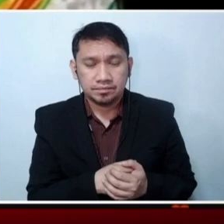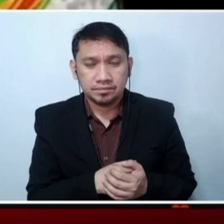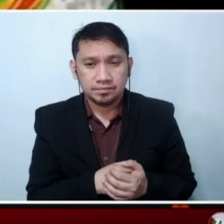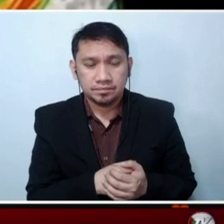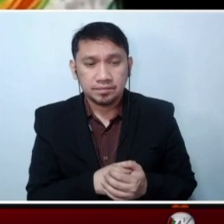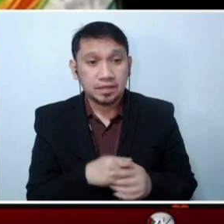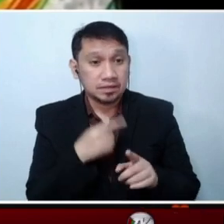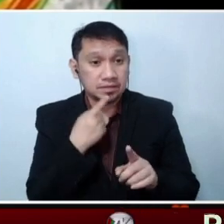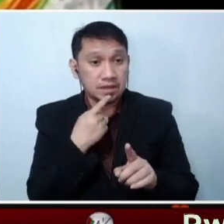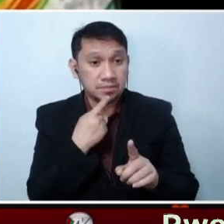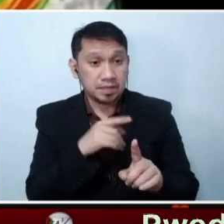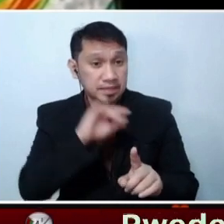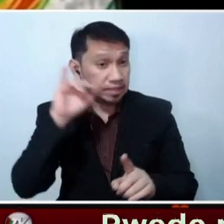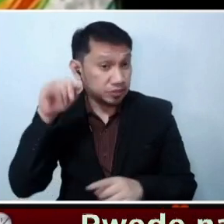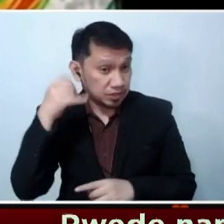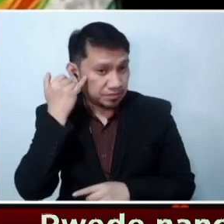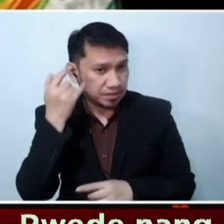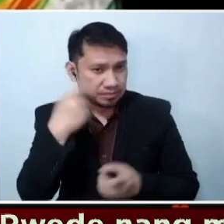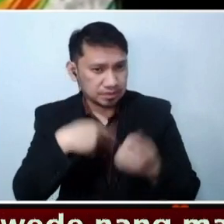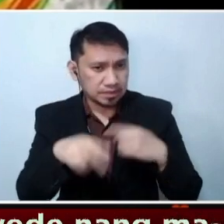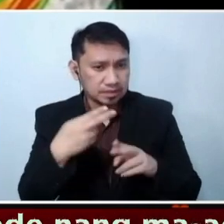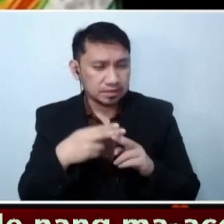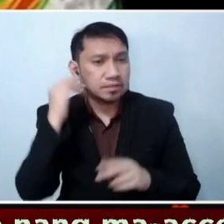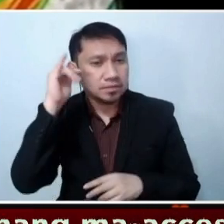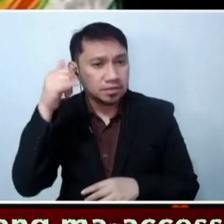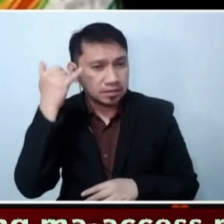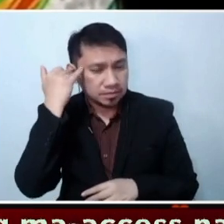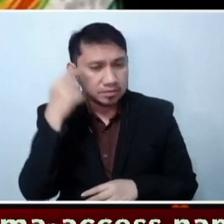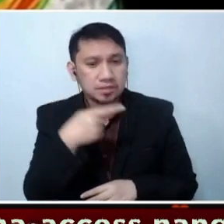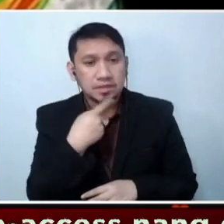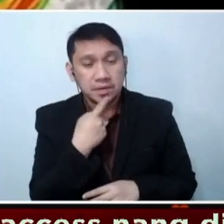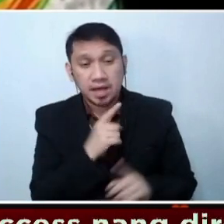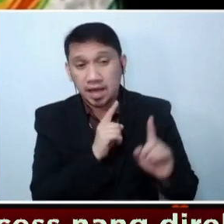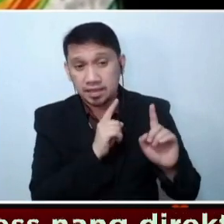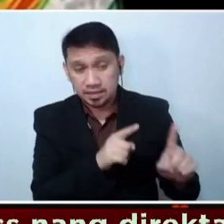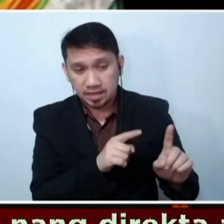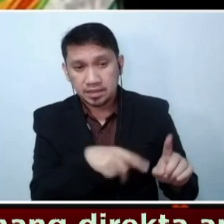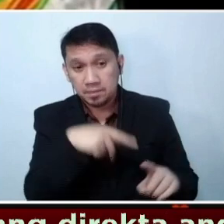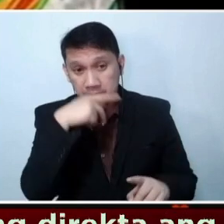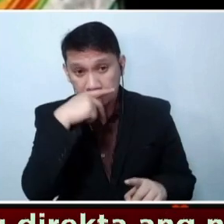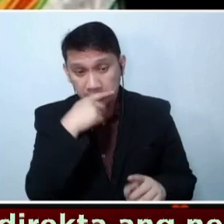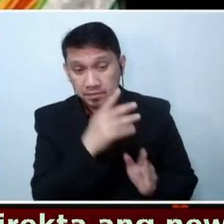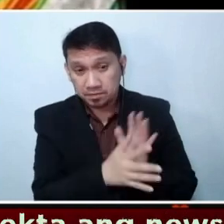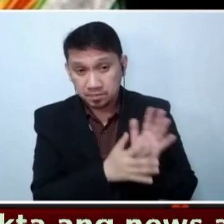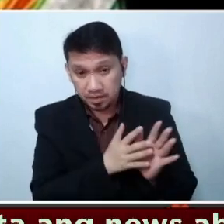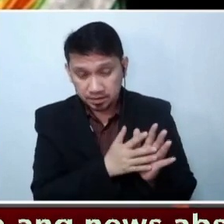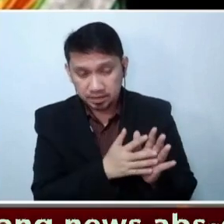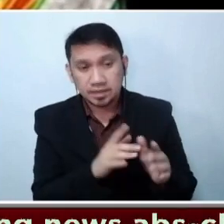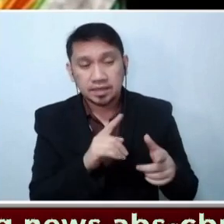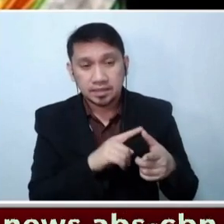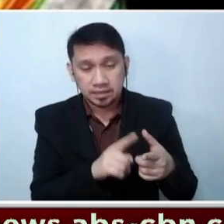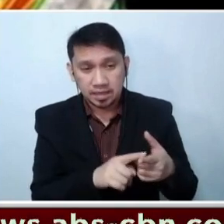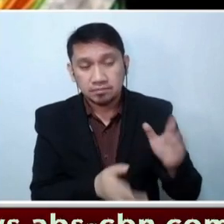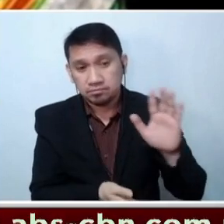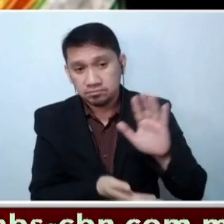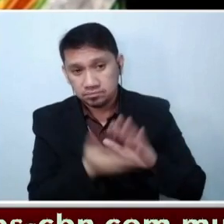Jeffrey, nag-attend siya ng private beach party but eventually umalis sila ng boyfriend niya